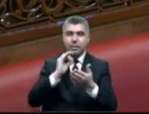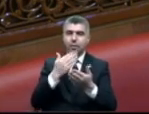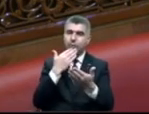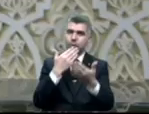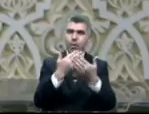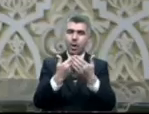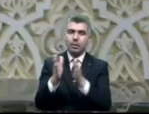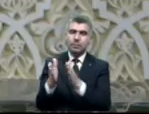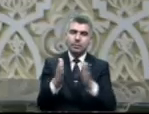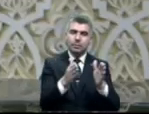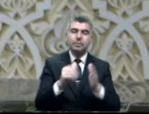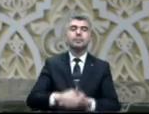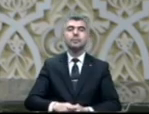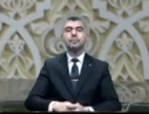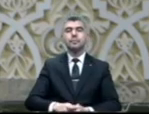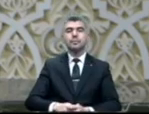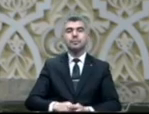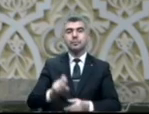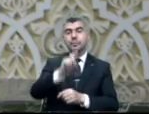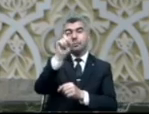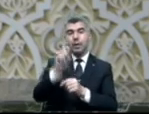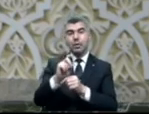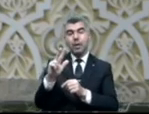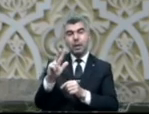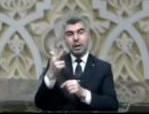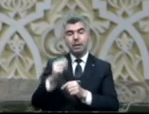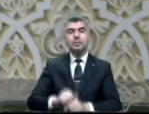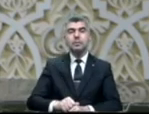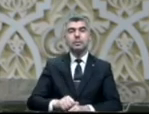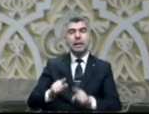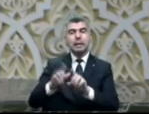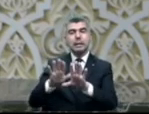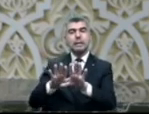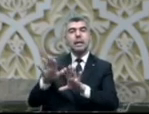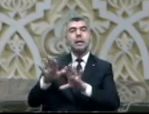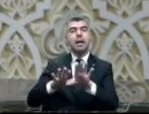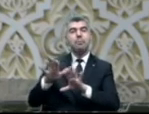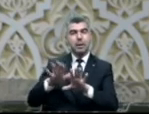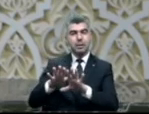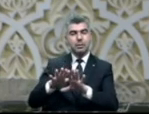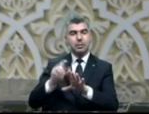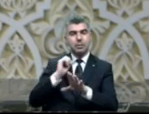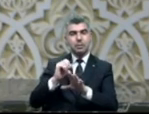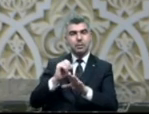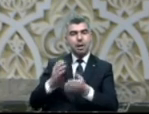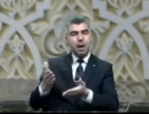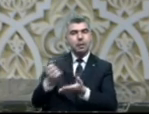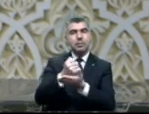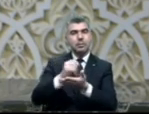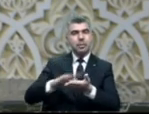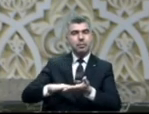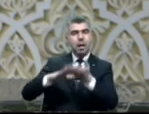شكرا. شكرا السيدة الوزيرة المحترمة. نمر إلى السؤال الثالث، موضوعه التدابير المزمع اتخاذها للرفع من نسبة